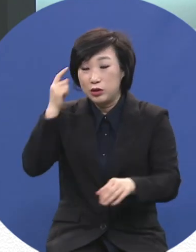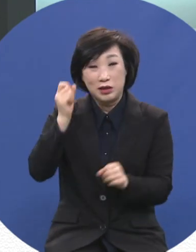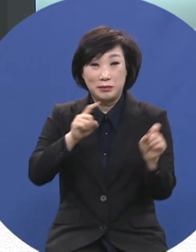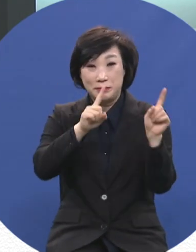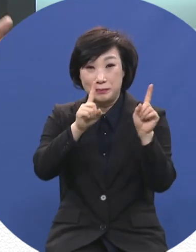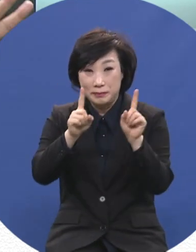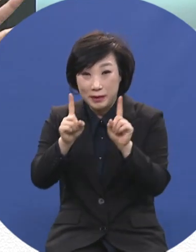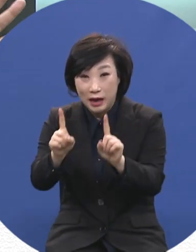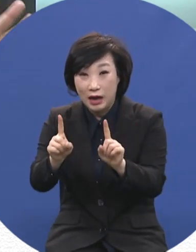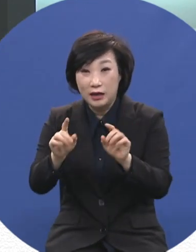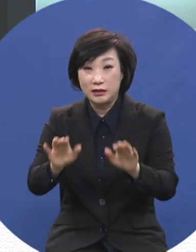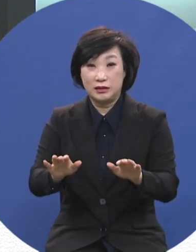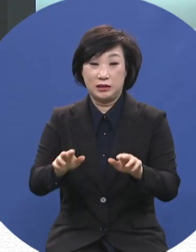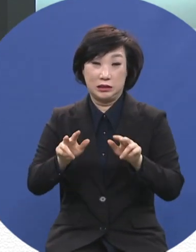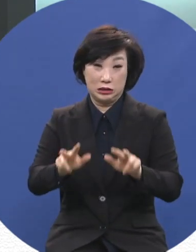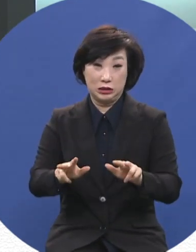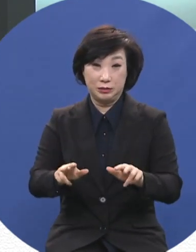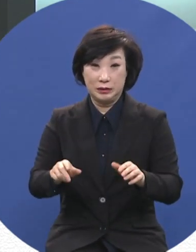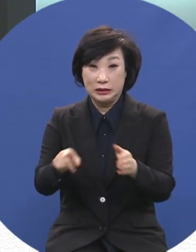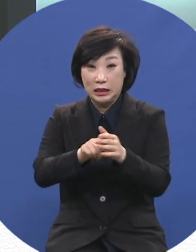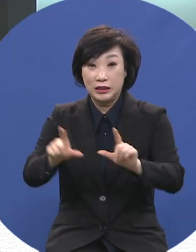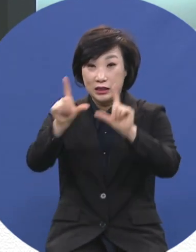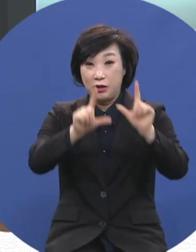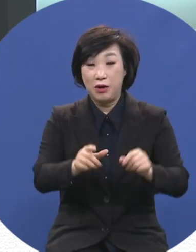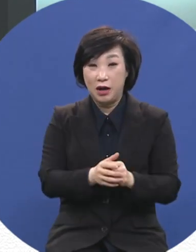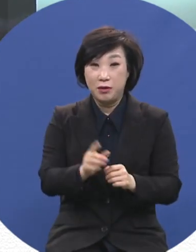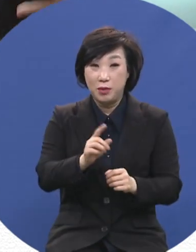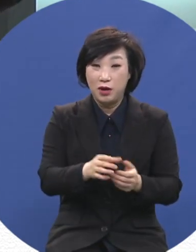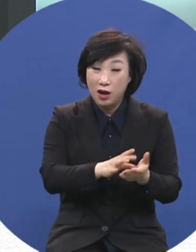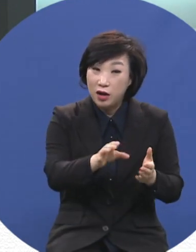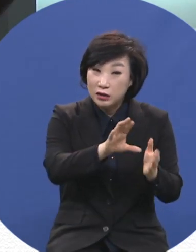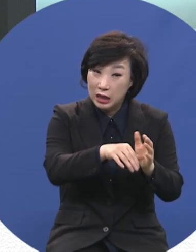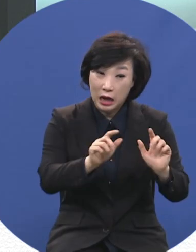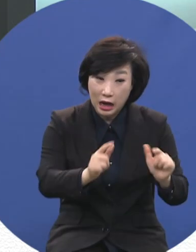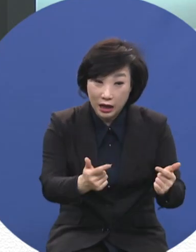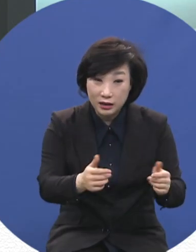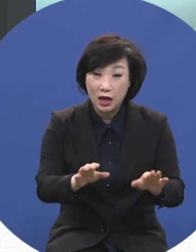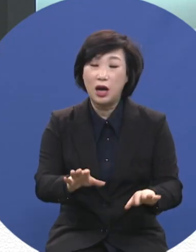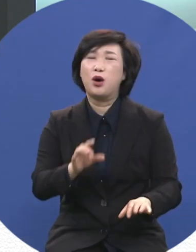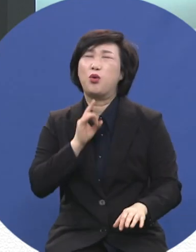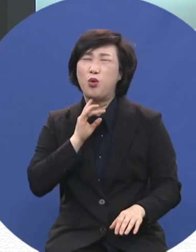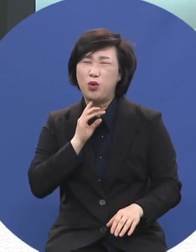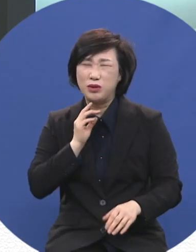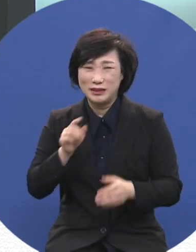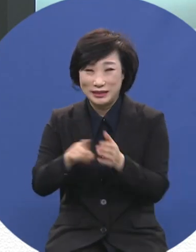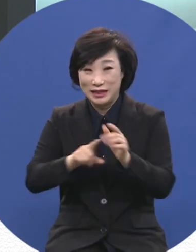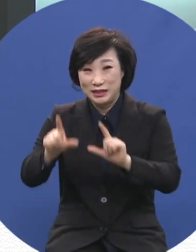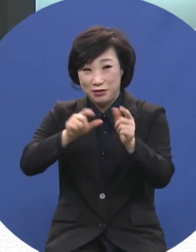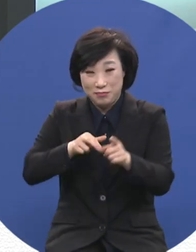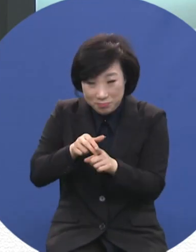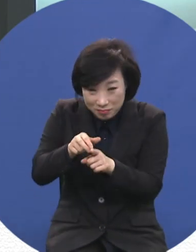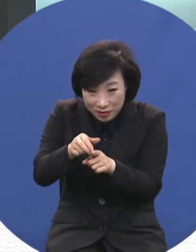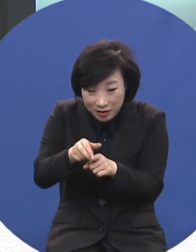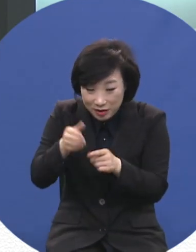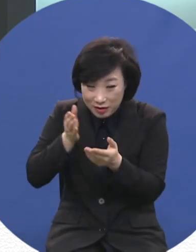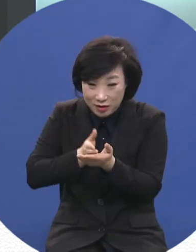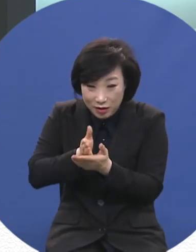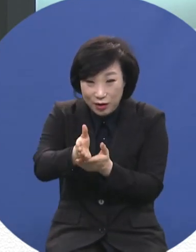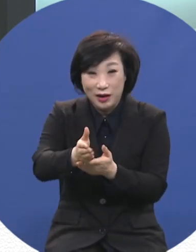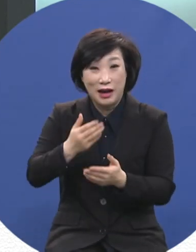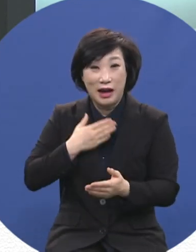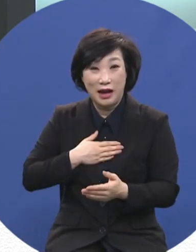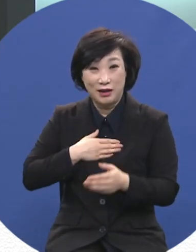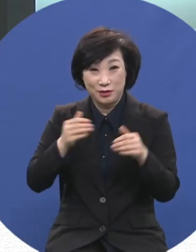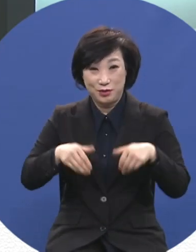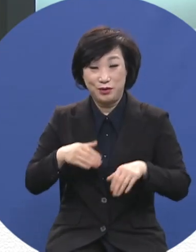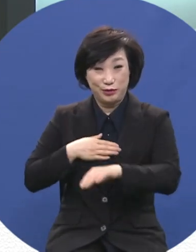차려서 지금은 신앙생활 왈가왈가 할 때가 아니라 오직 올인할 때라는 걸 알면서 영적